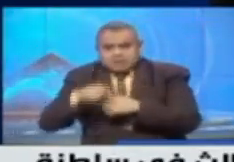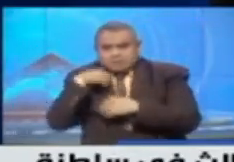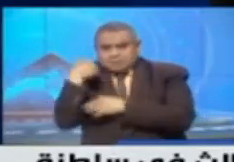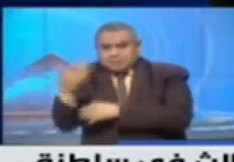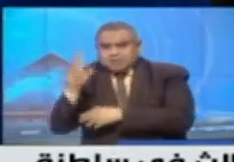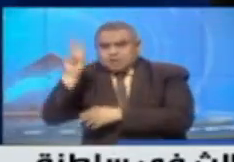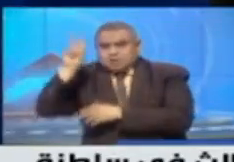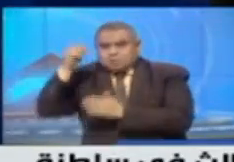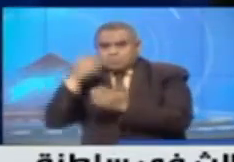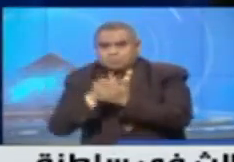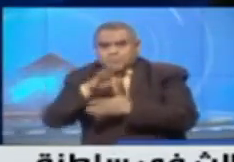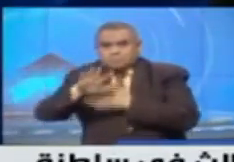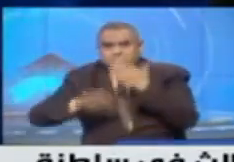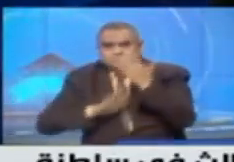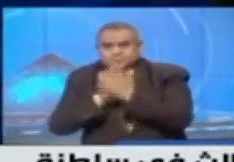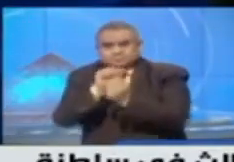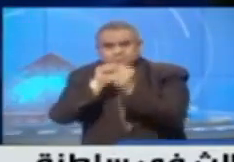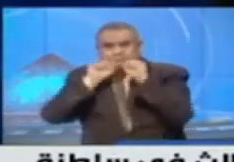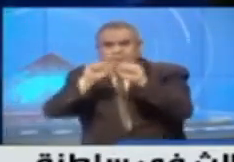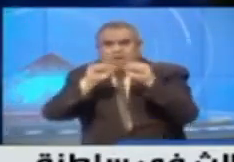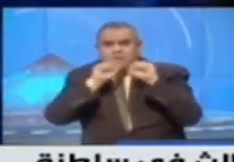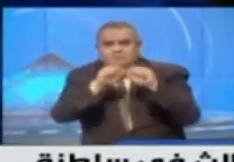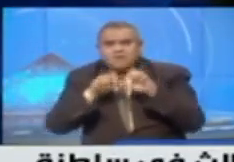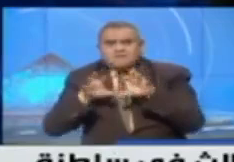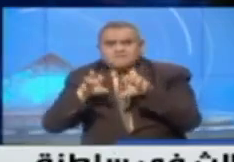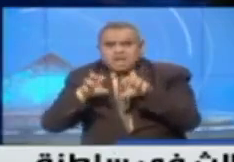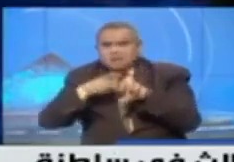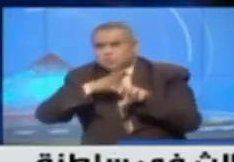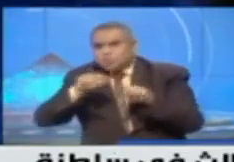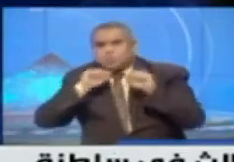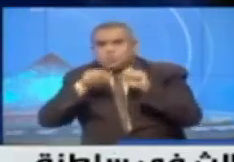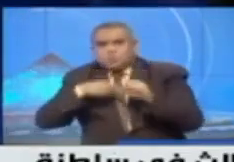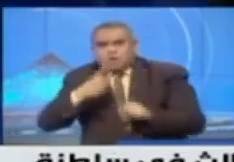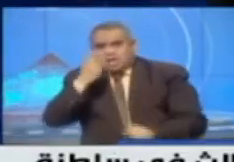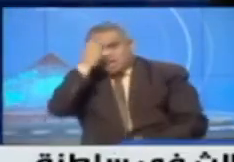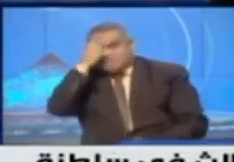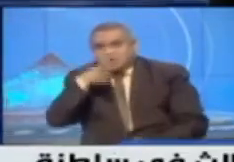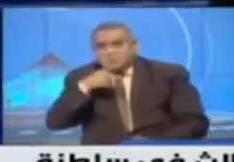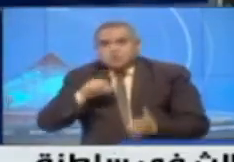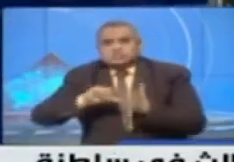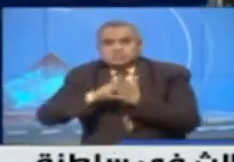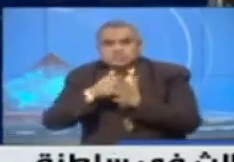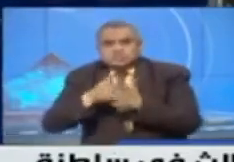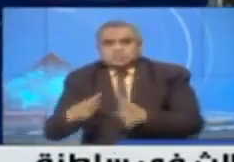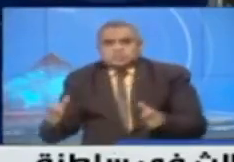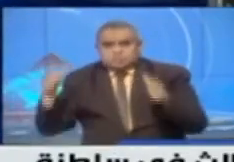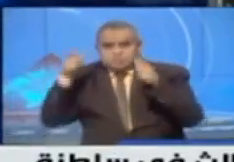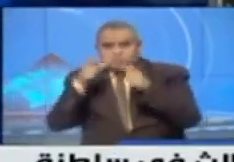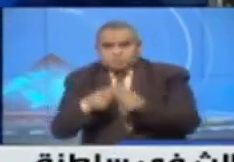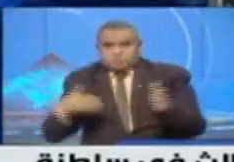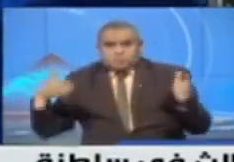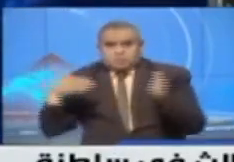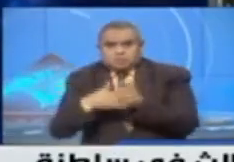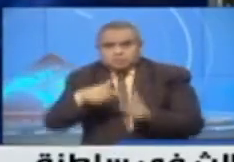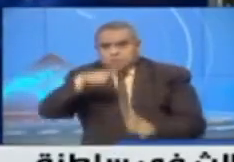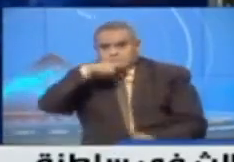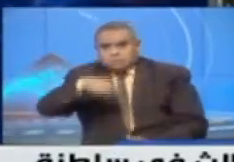للأمم المتحدة حول مقاومة مضادات الميكروبات عام 2024. وخلال المؤتمر أشار وزير